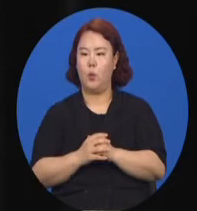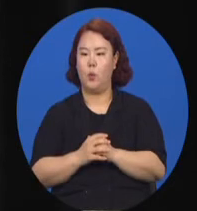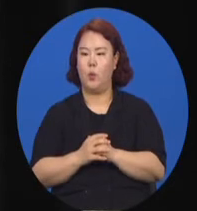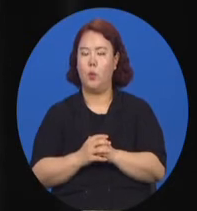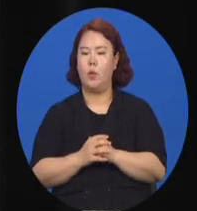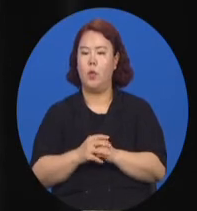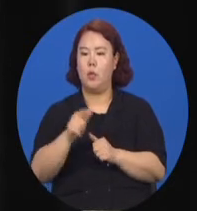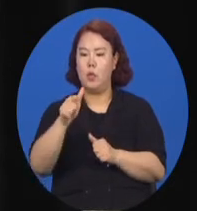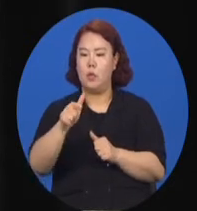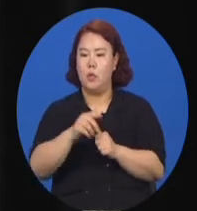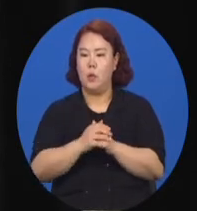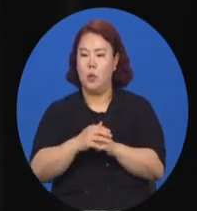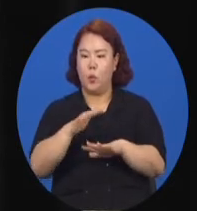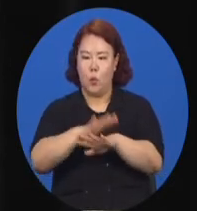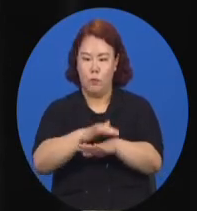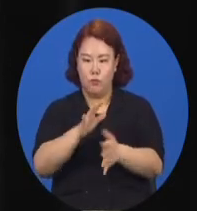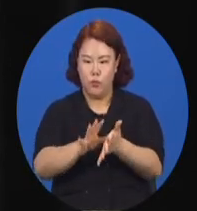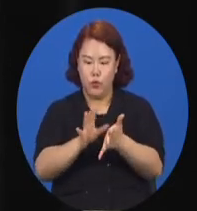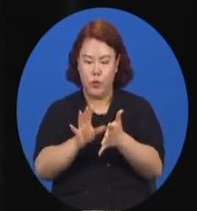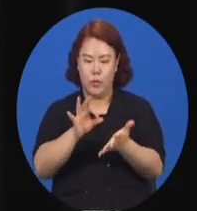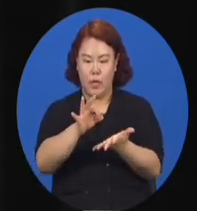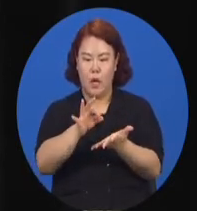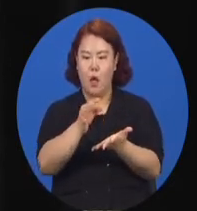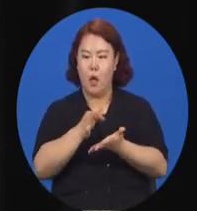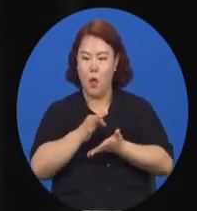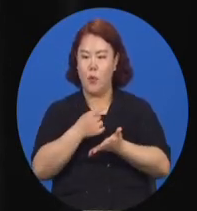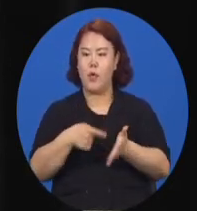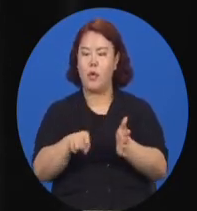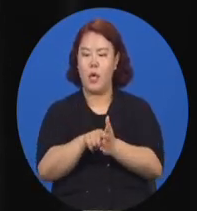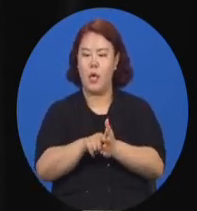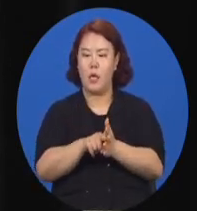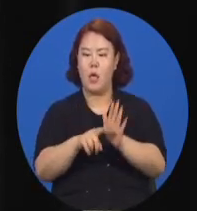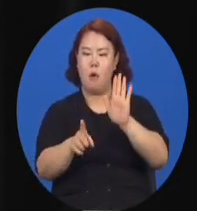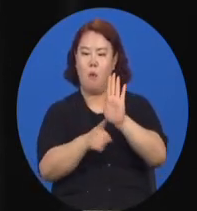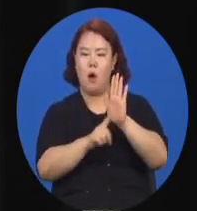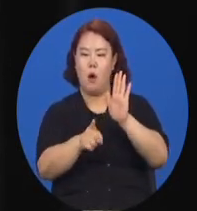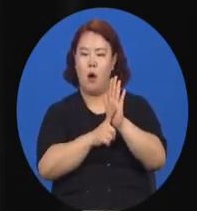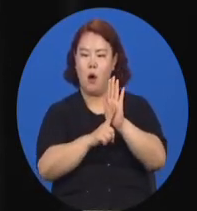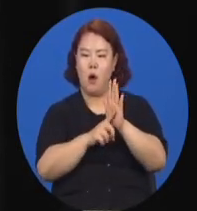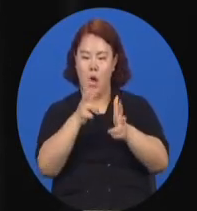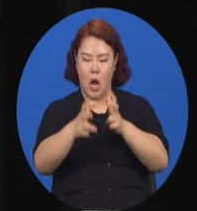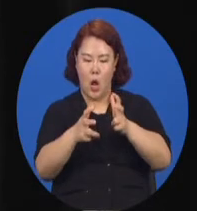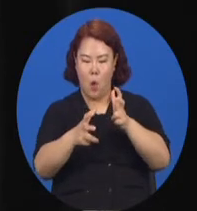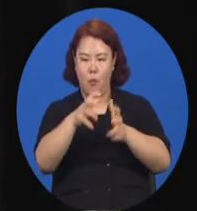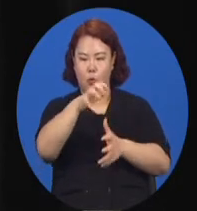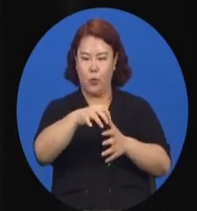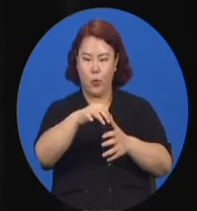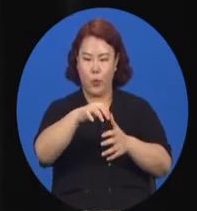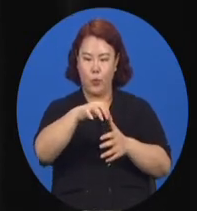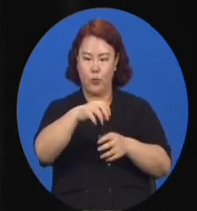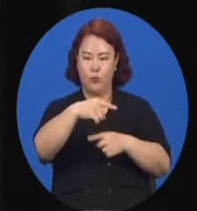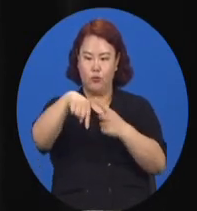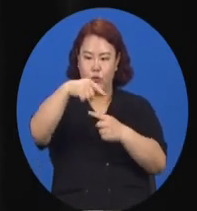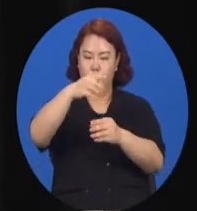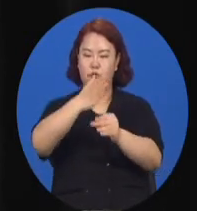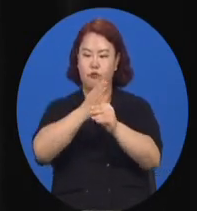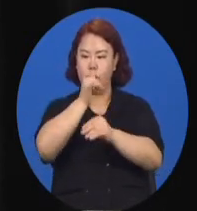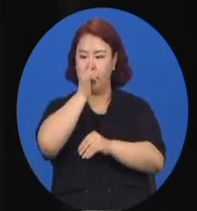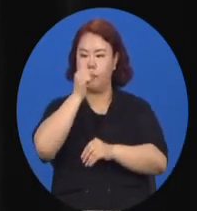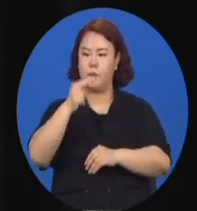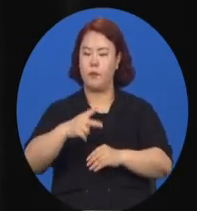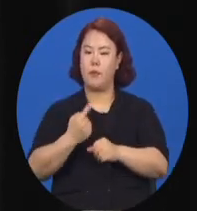제값을 받기 위해서 저희들이 마케팅 이 사업소를 별도로 신설을 해서 운영을 하고 있고, 또